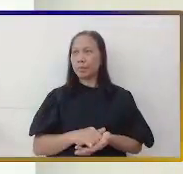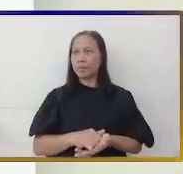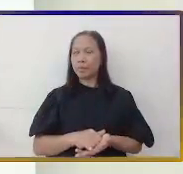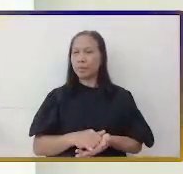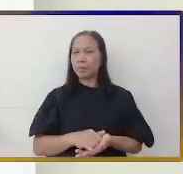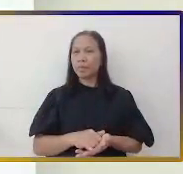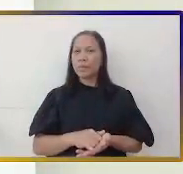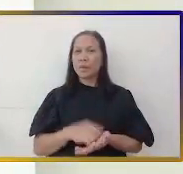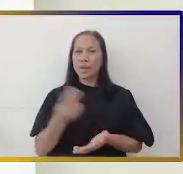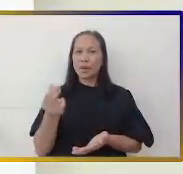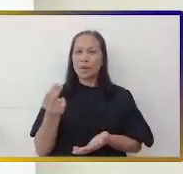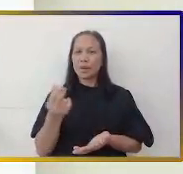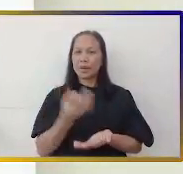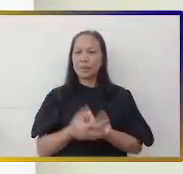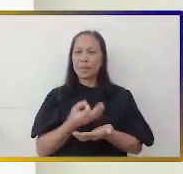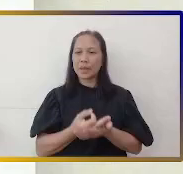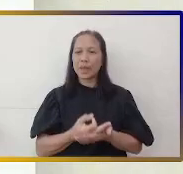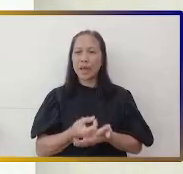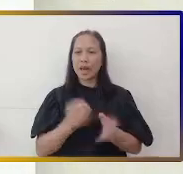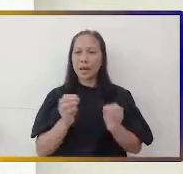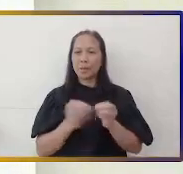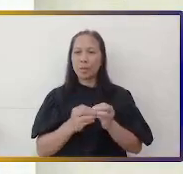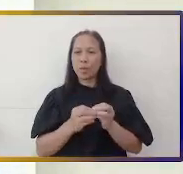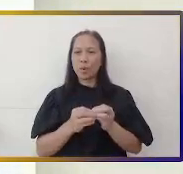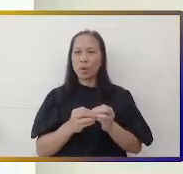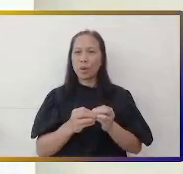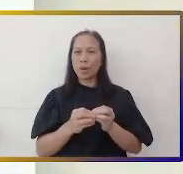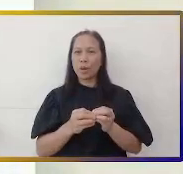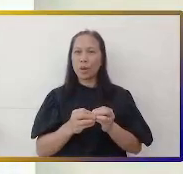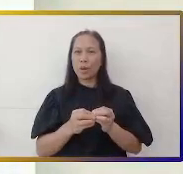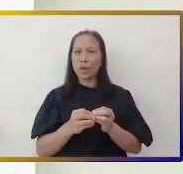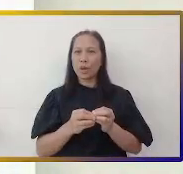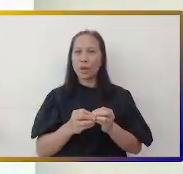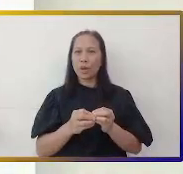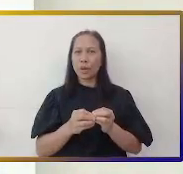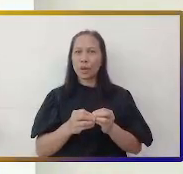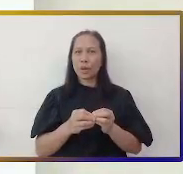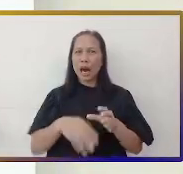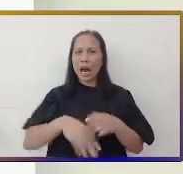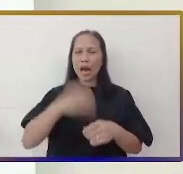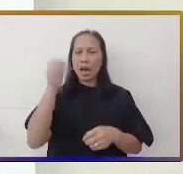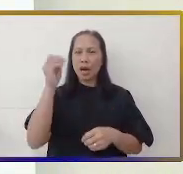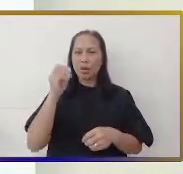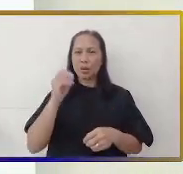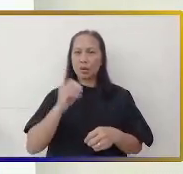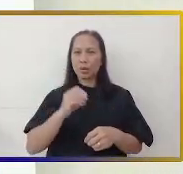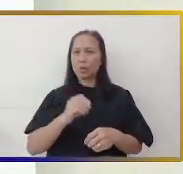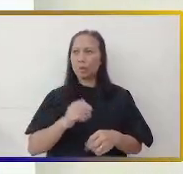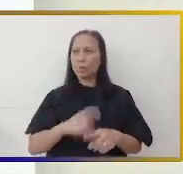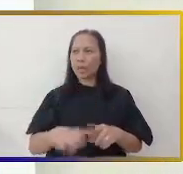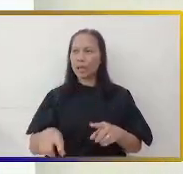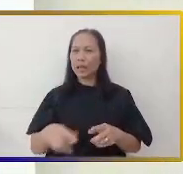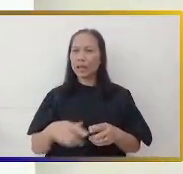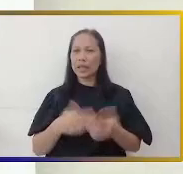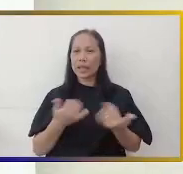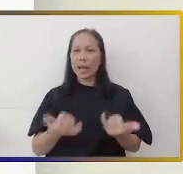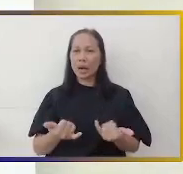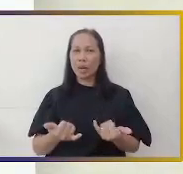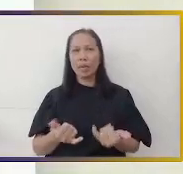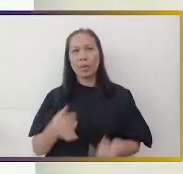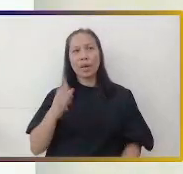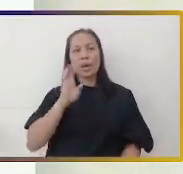pera ko dahil mas malaki yung lumalabas kaya pumapasok ngayon ko naman naranasan this year